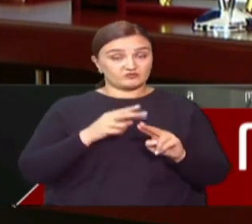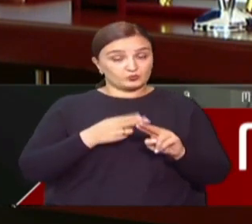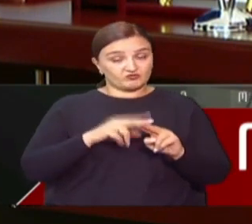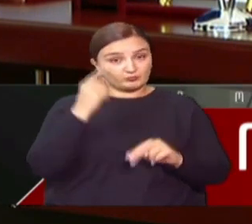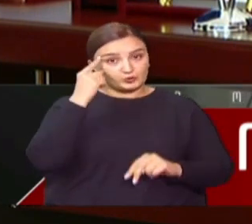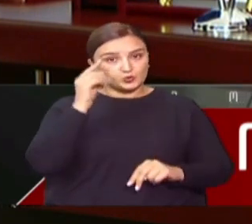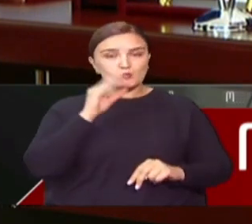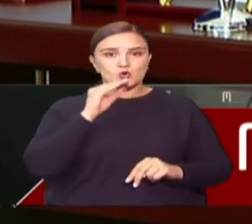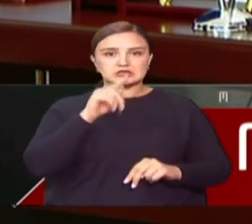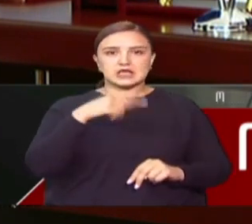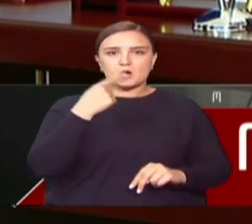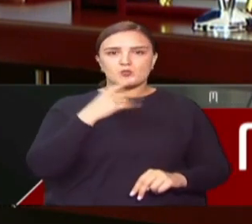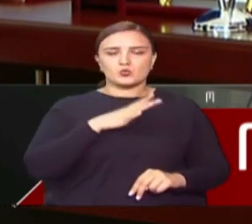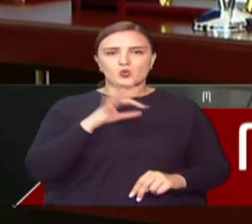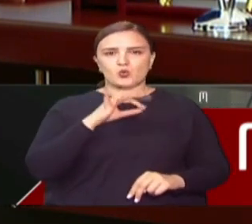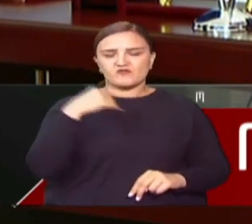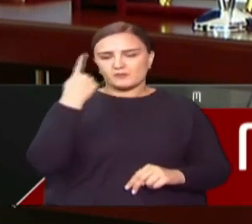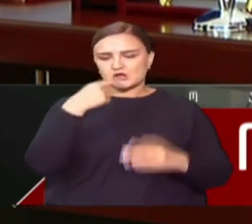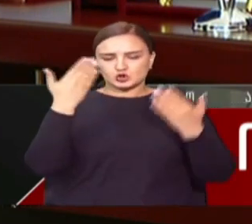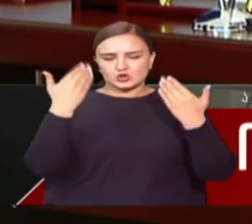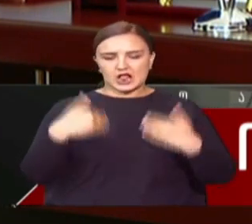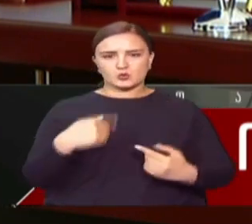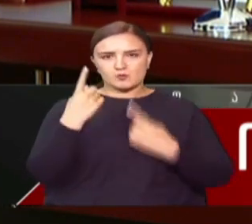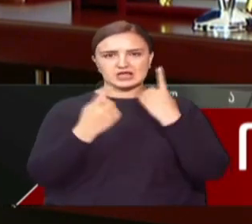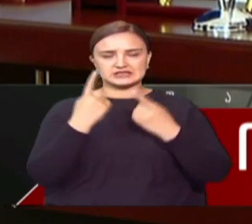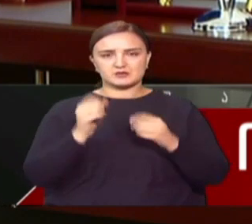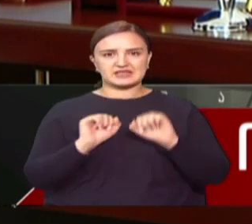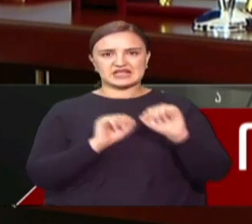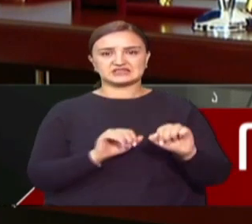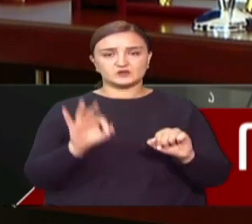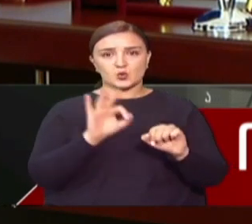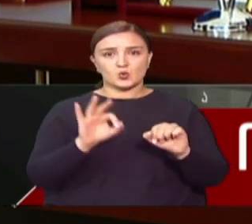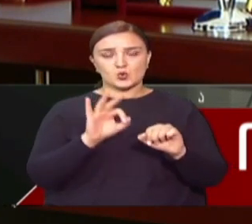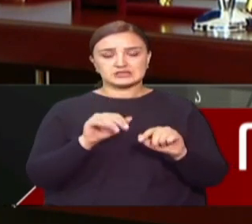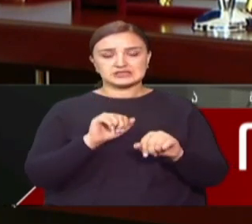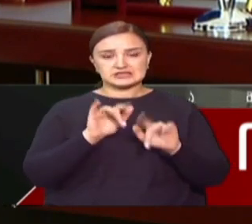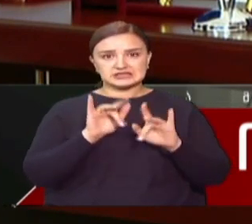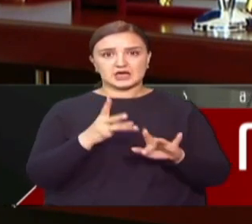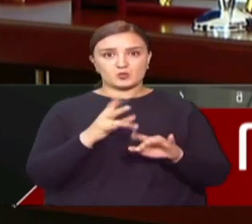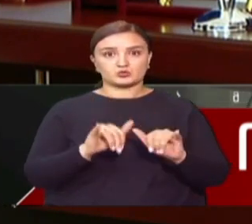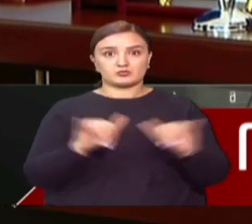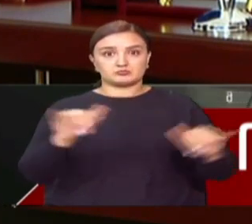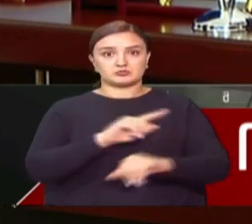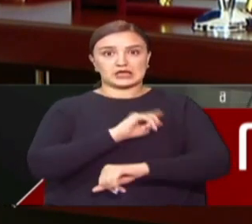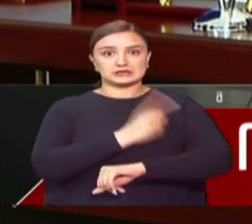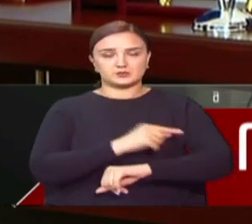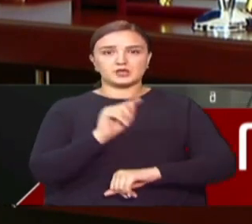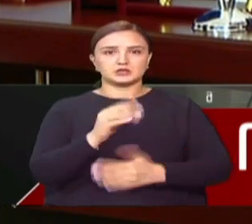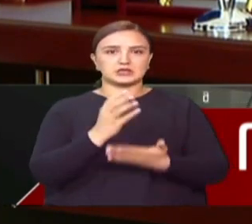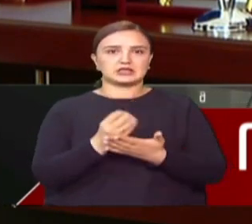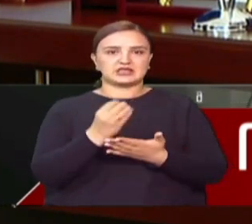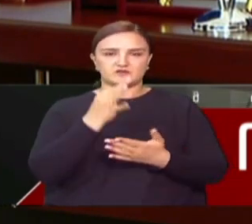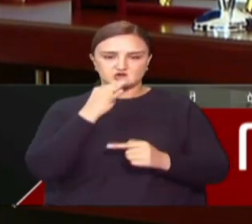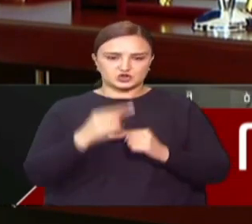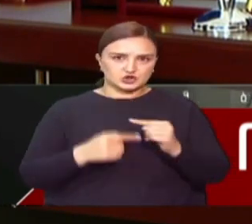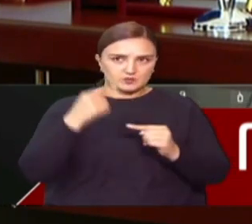მაგალითად, როდესაც საუბრობდნენ ვთქვათ პერსონალური მონაცემების დაცვის მიმართულებით განმტკიცებაზე საქმიანობის, რასაკვირველია, ეს არის კიდევ